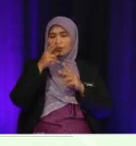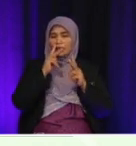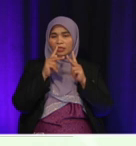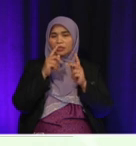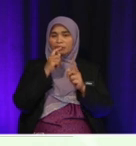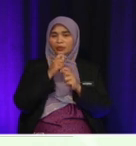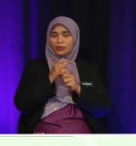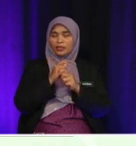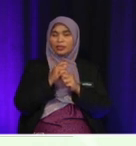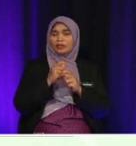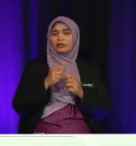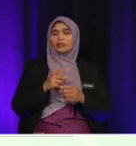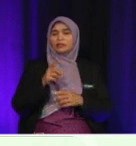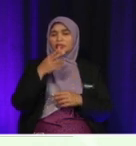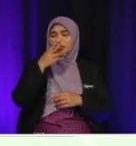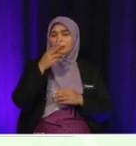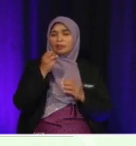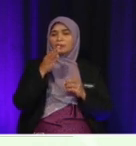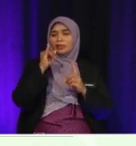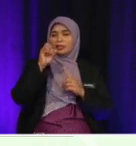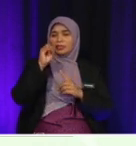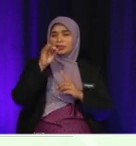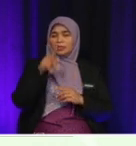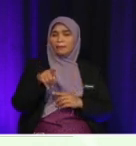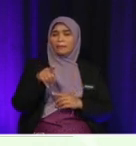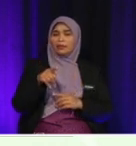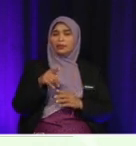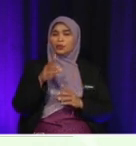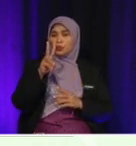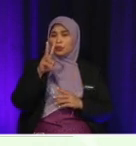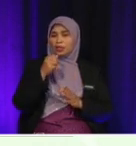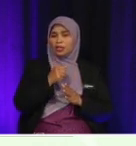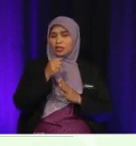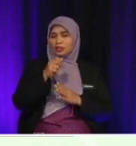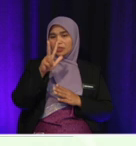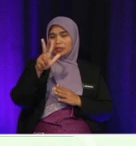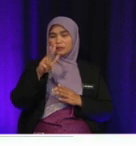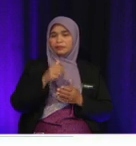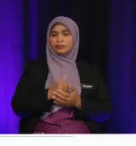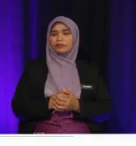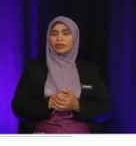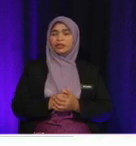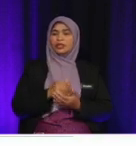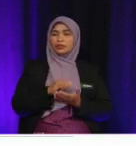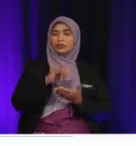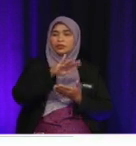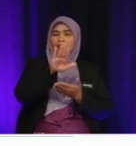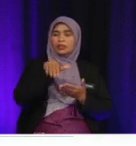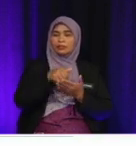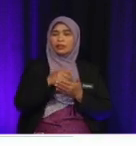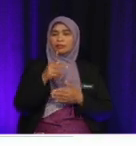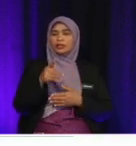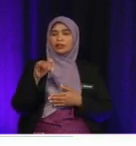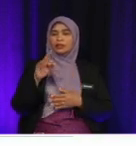Jelaskan dan berapa banyak isi yang diperlukan sama ada dua tig atau empat itu semua perkara yang kita perlu